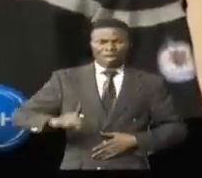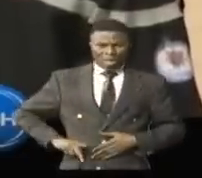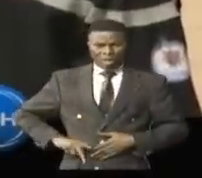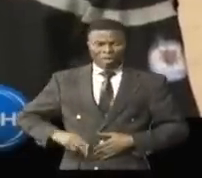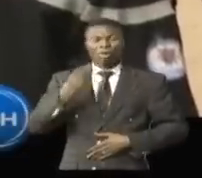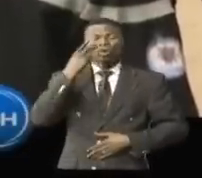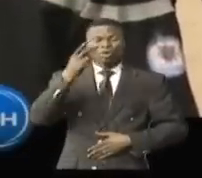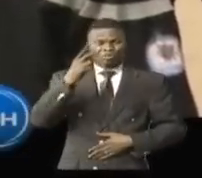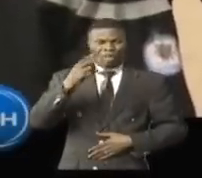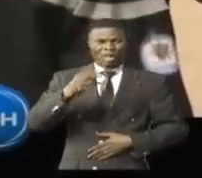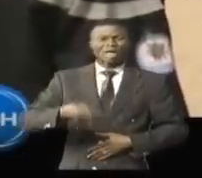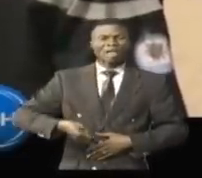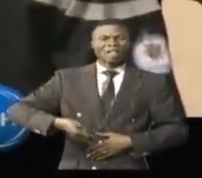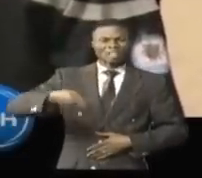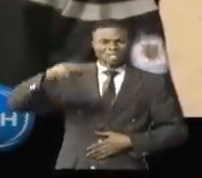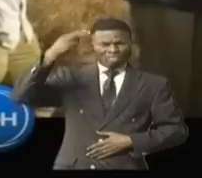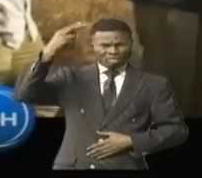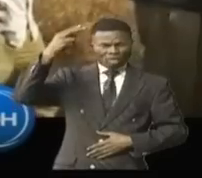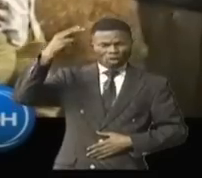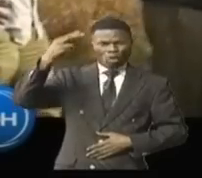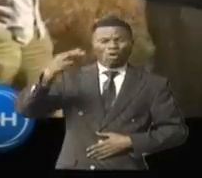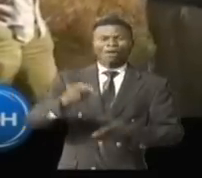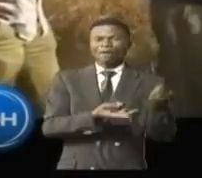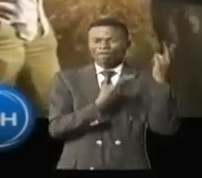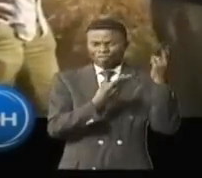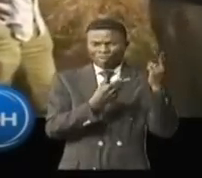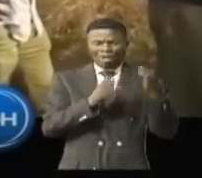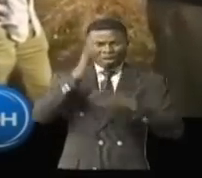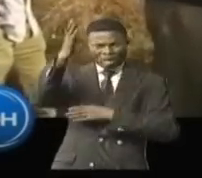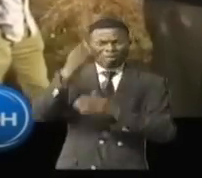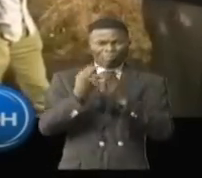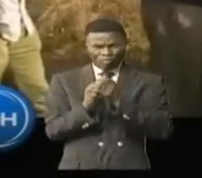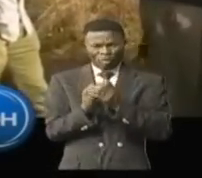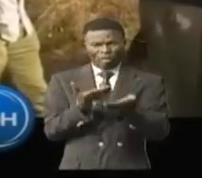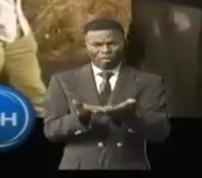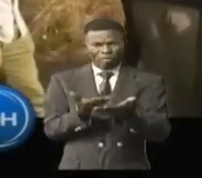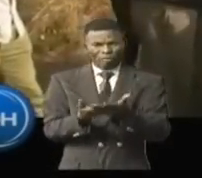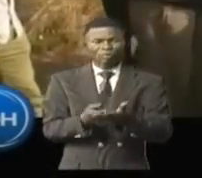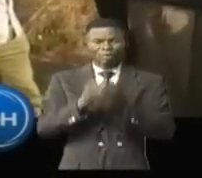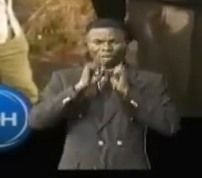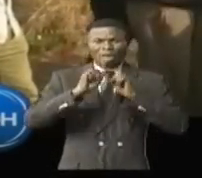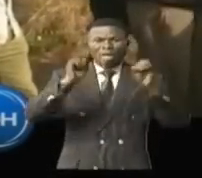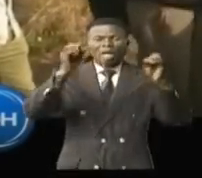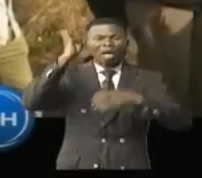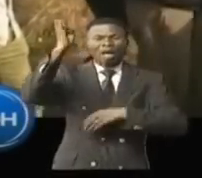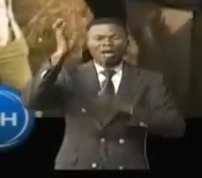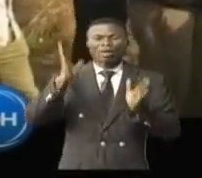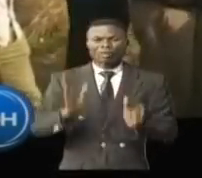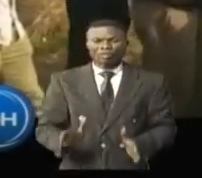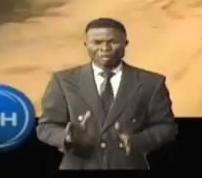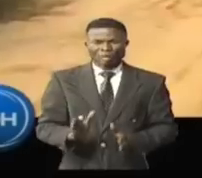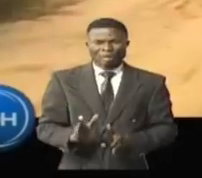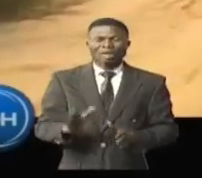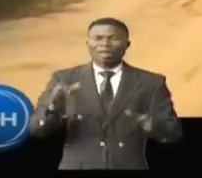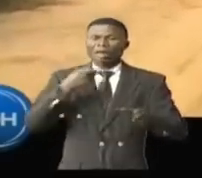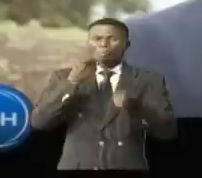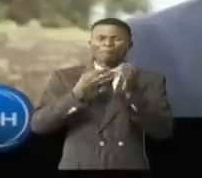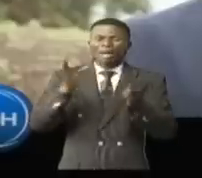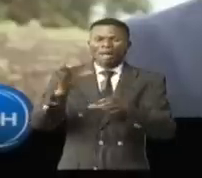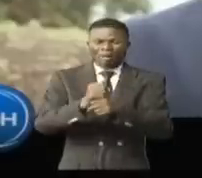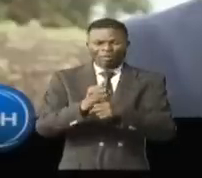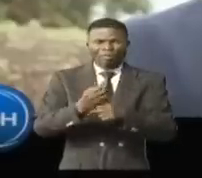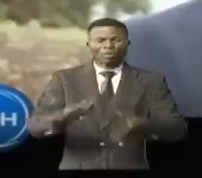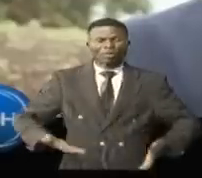déjà la dimension que revêtira ce lieu dans un futur proche. L'évangéliste Raymond Timba résume ses sentiments.